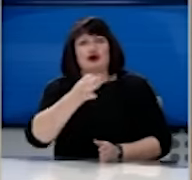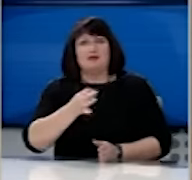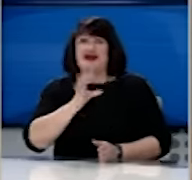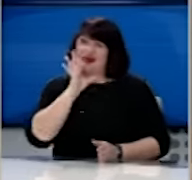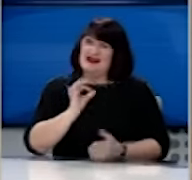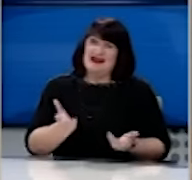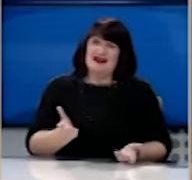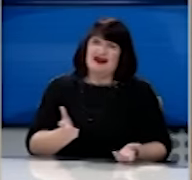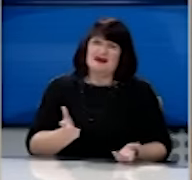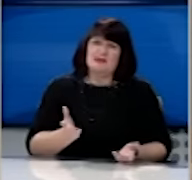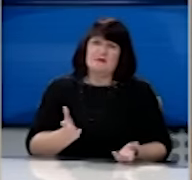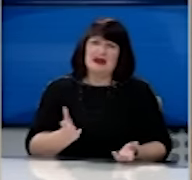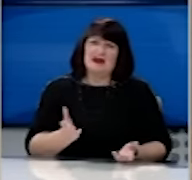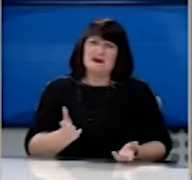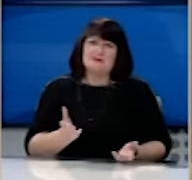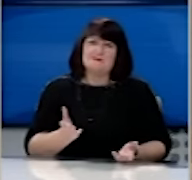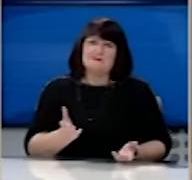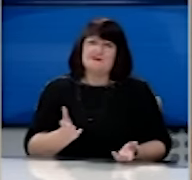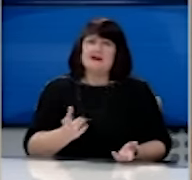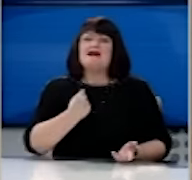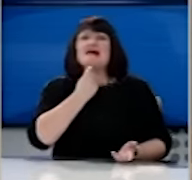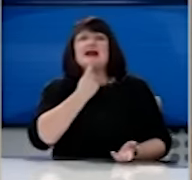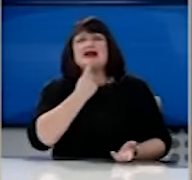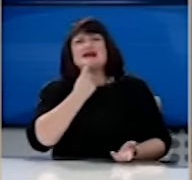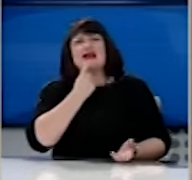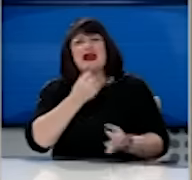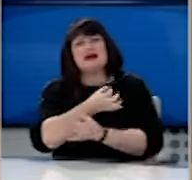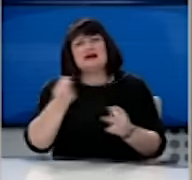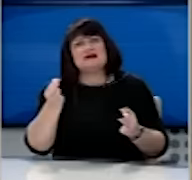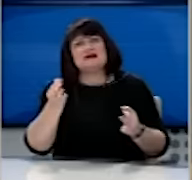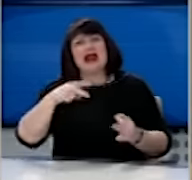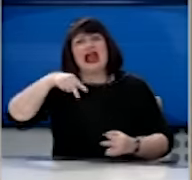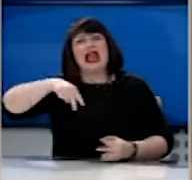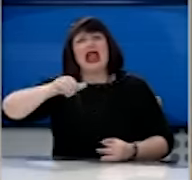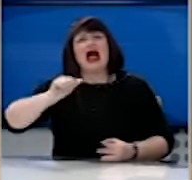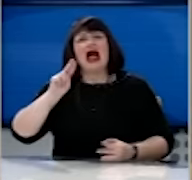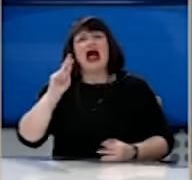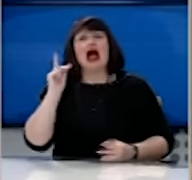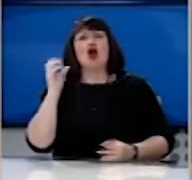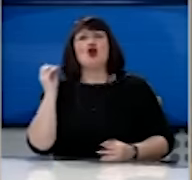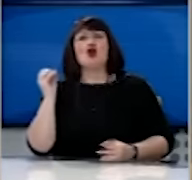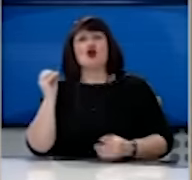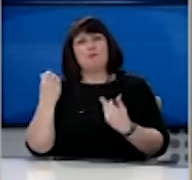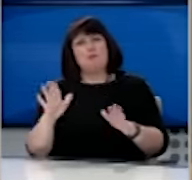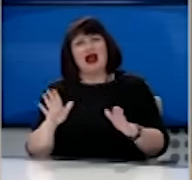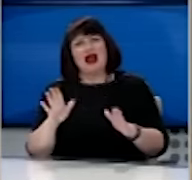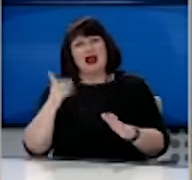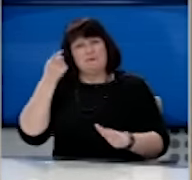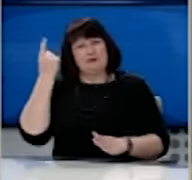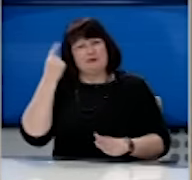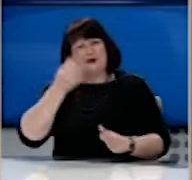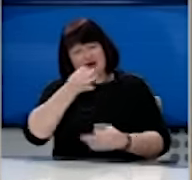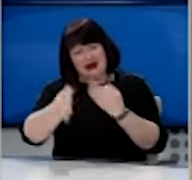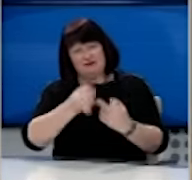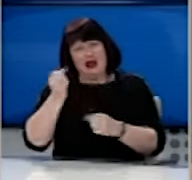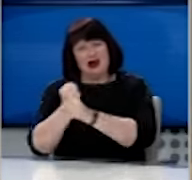Αλήθεια, αυτά είπε ο κύριος Κασελάκης στους εργάτες της ΛΑΡΚΟ όταν τους συνάντησε. Τέτοιες ανοησίες είπε